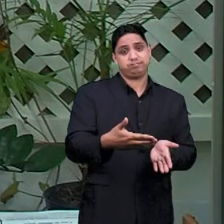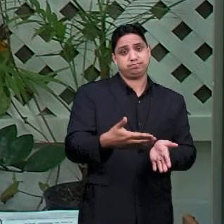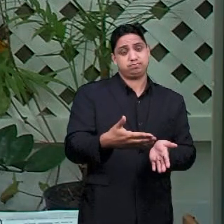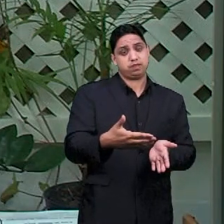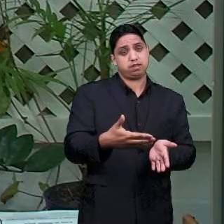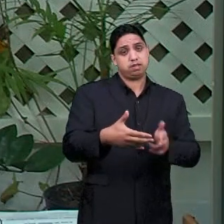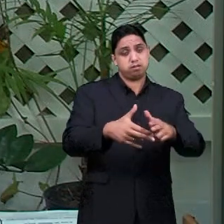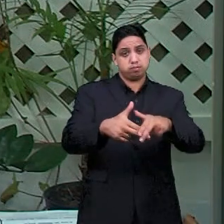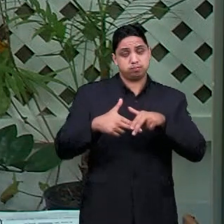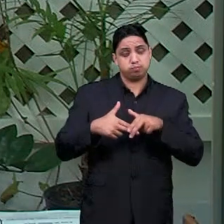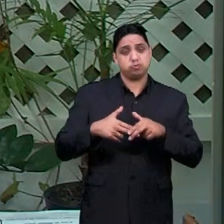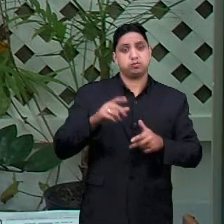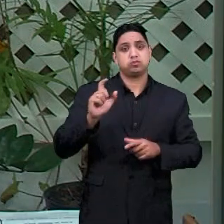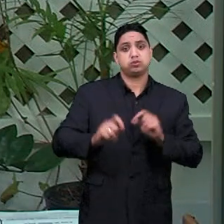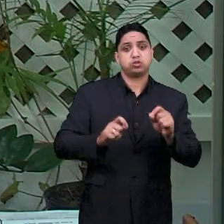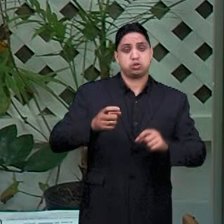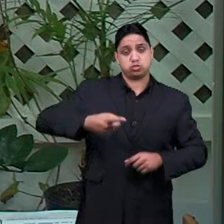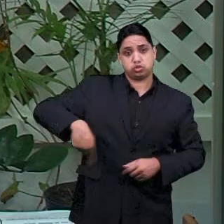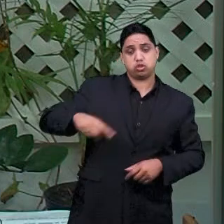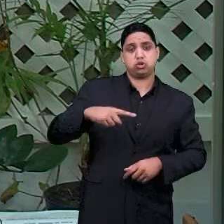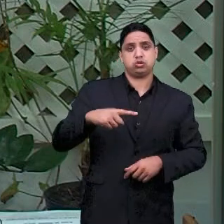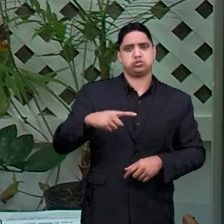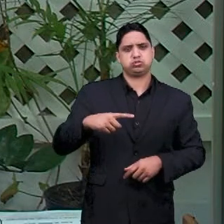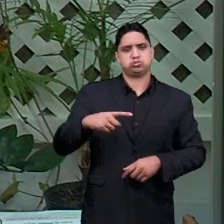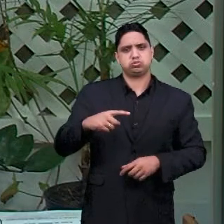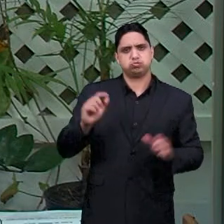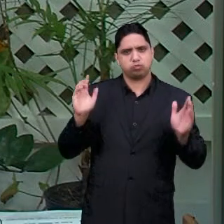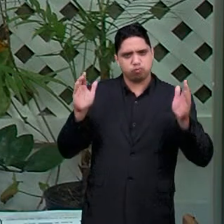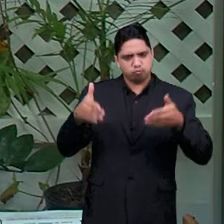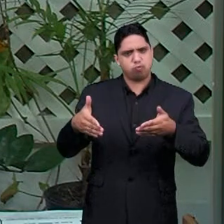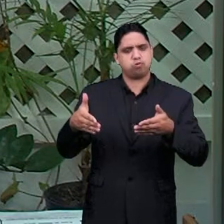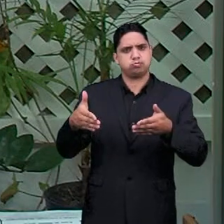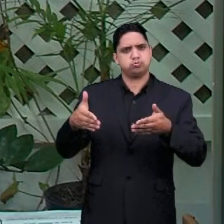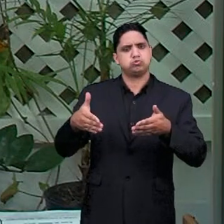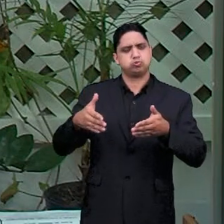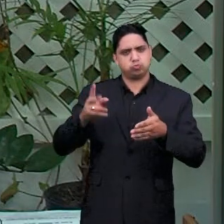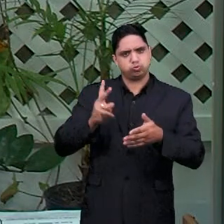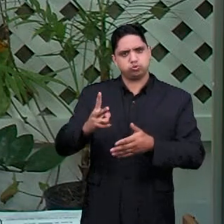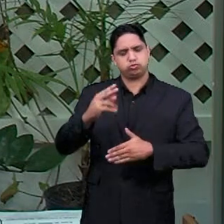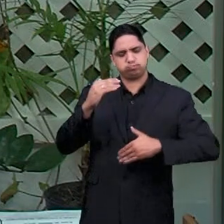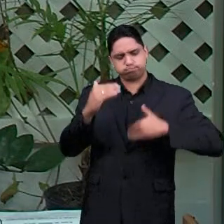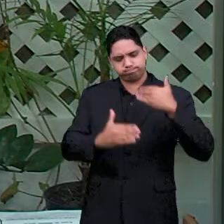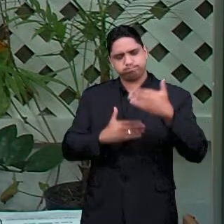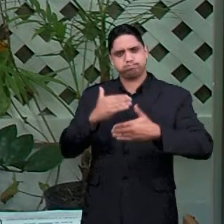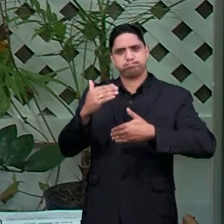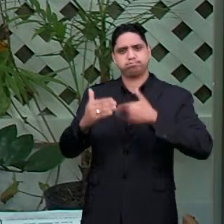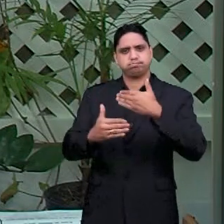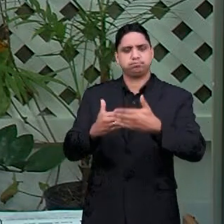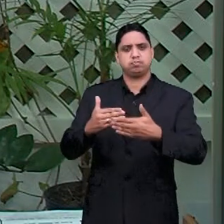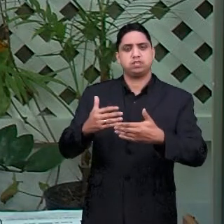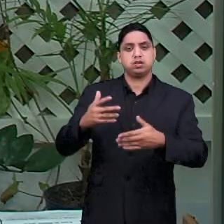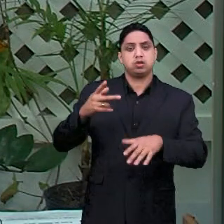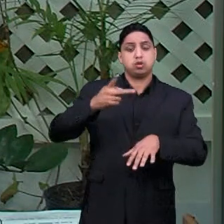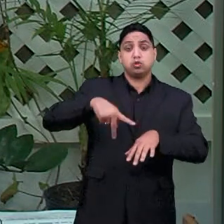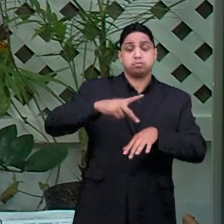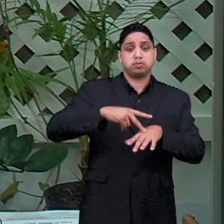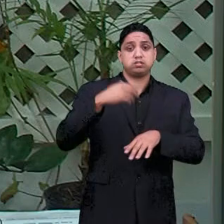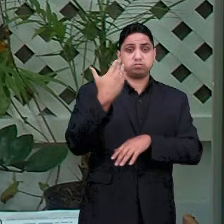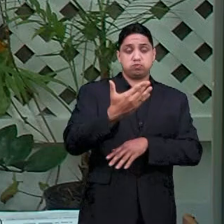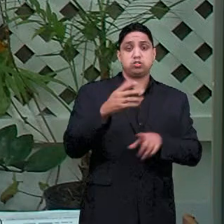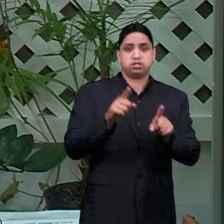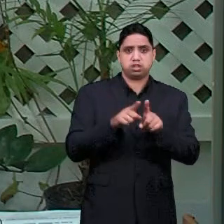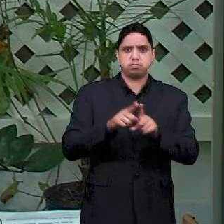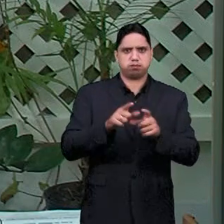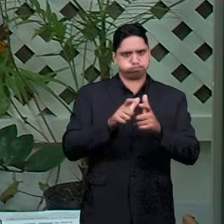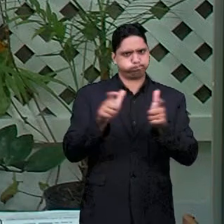ainsi, mes bien-aimés, nous continuons dans cette marche. À l'étranger,